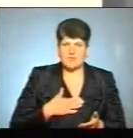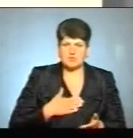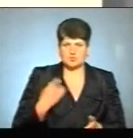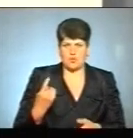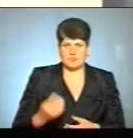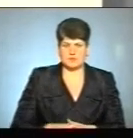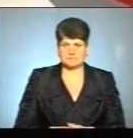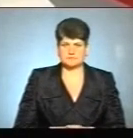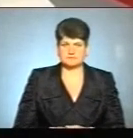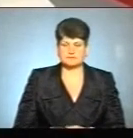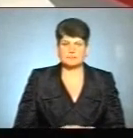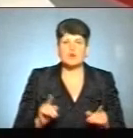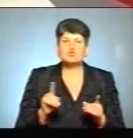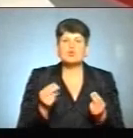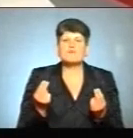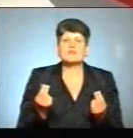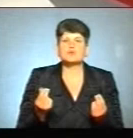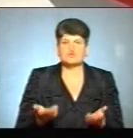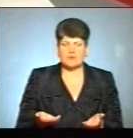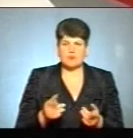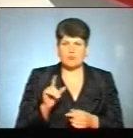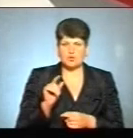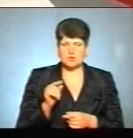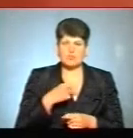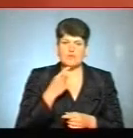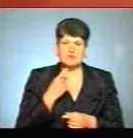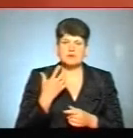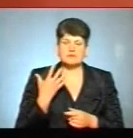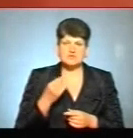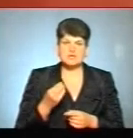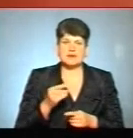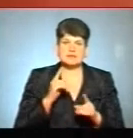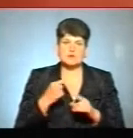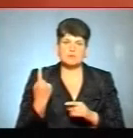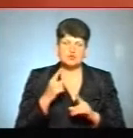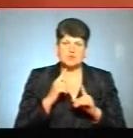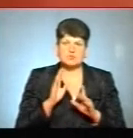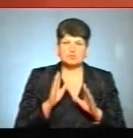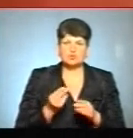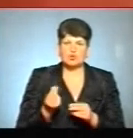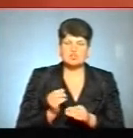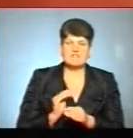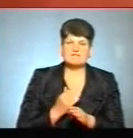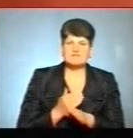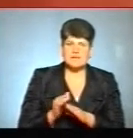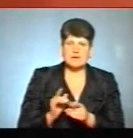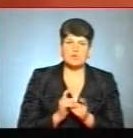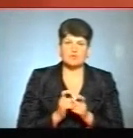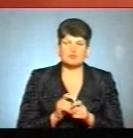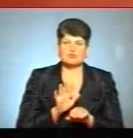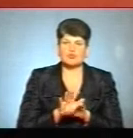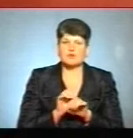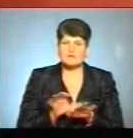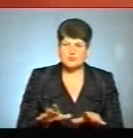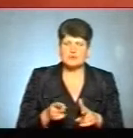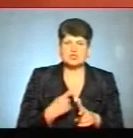області. Щодо фінансування, от в понеділок анонсували вже сесію Тернопільської обласної ради, чи будуть кошти додатково виділені на боротьбу з COVID-19,